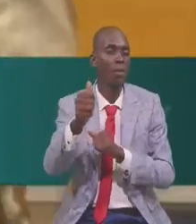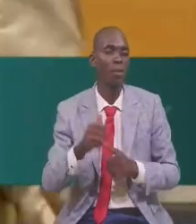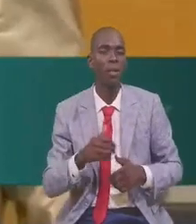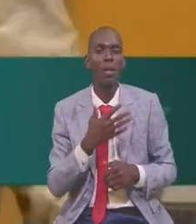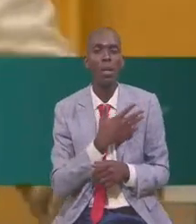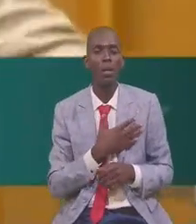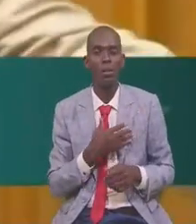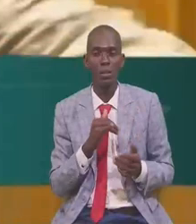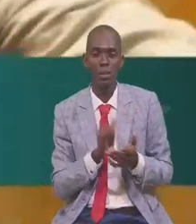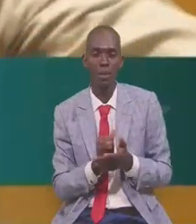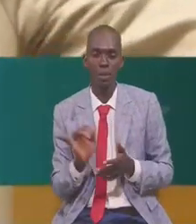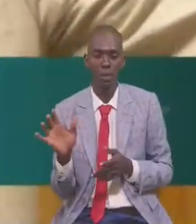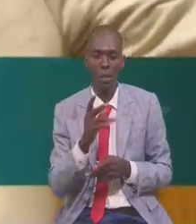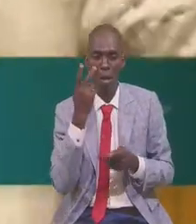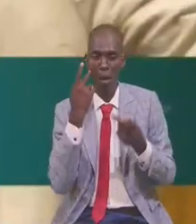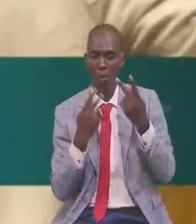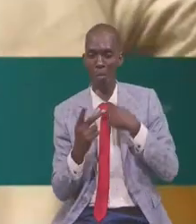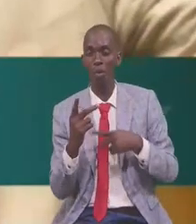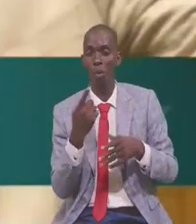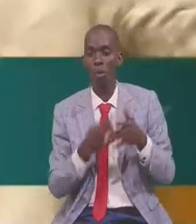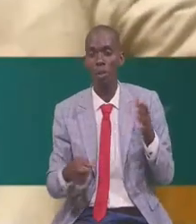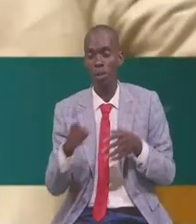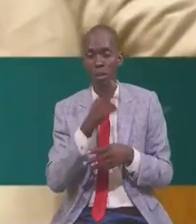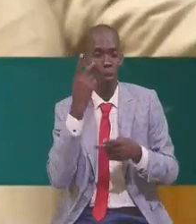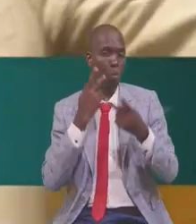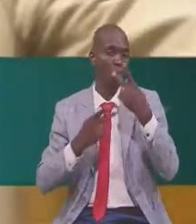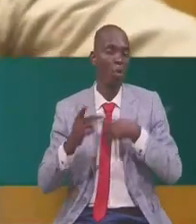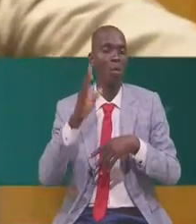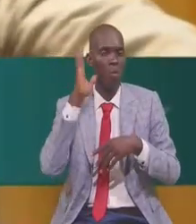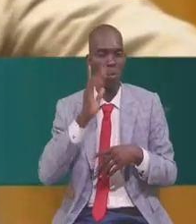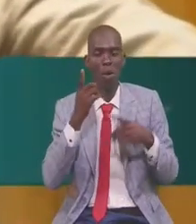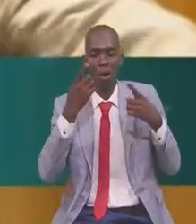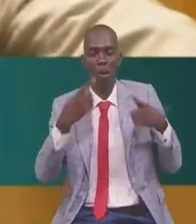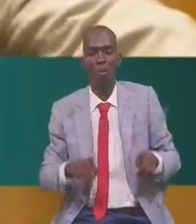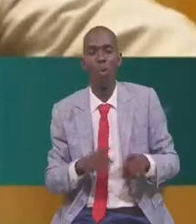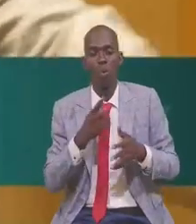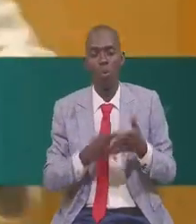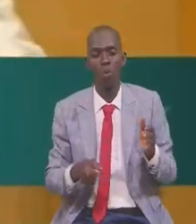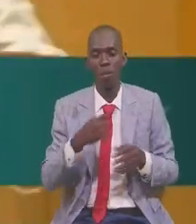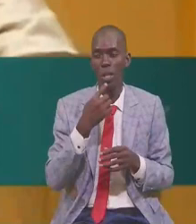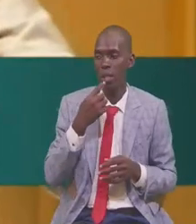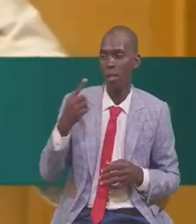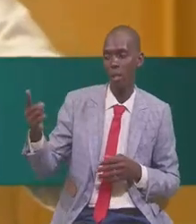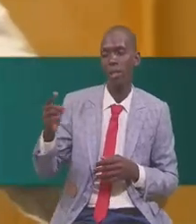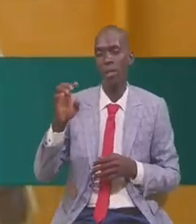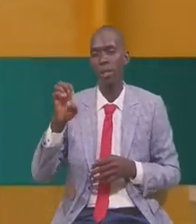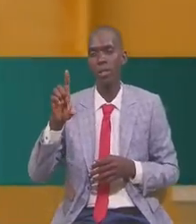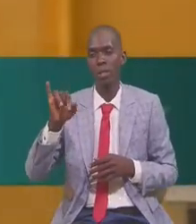Leurs prophéties vont s'accomplir. Ce qu'ils ont dit à Élisée va s'accomplir.